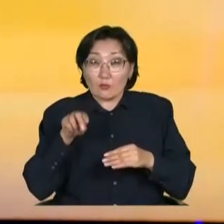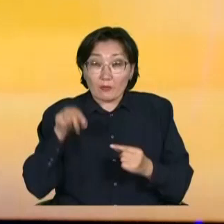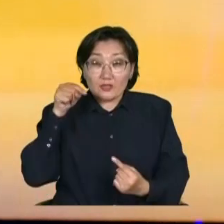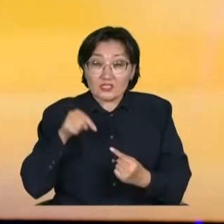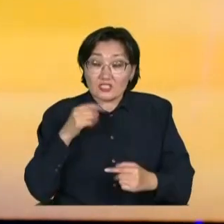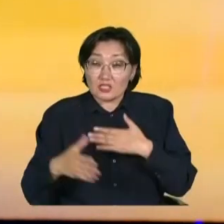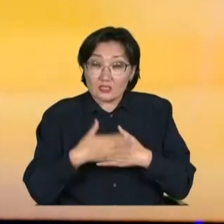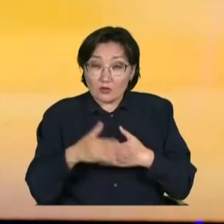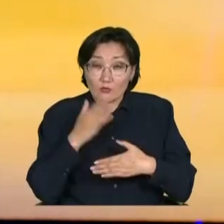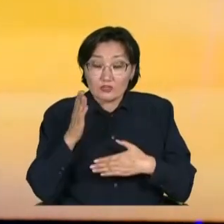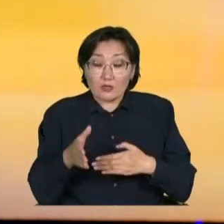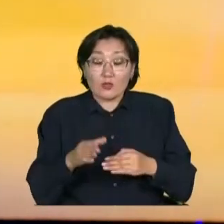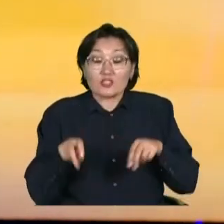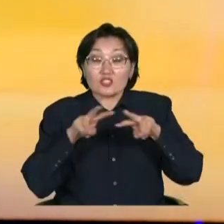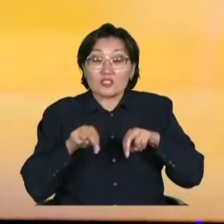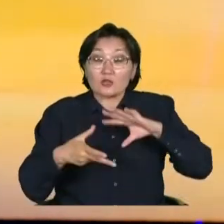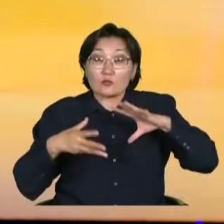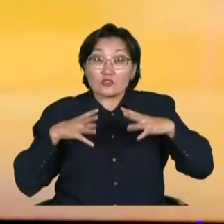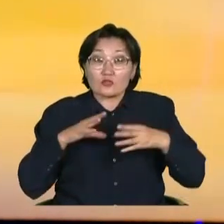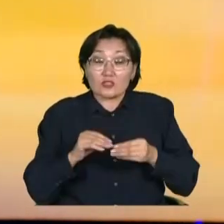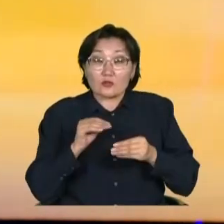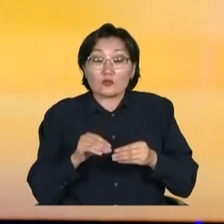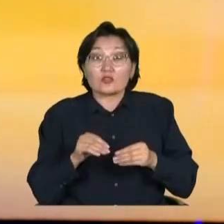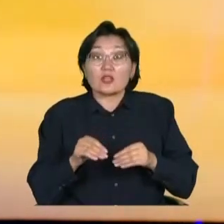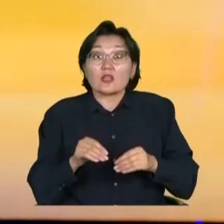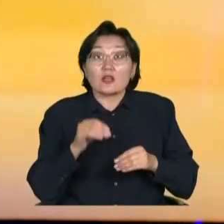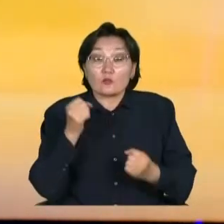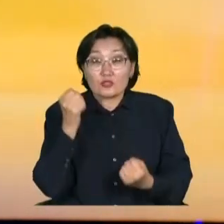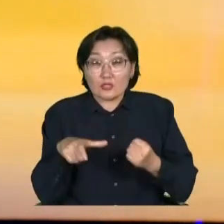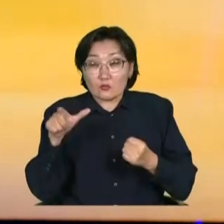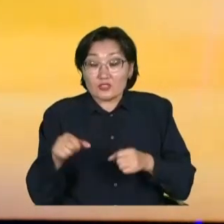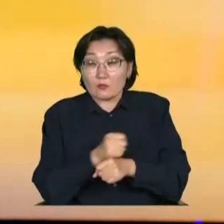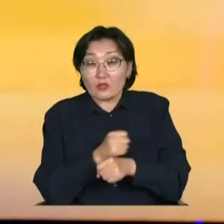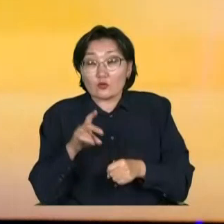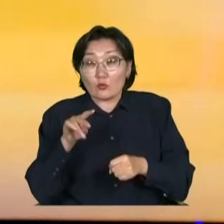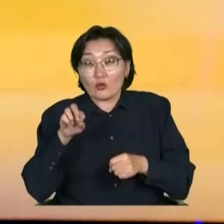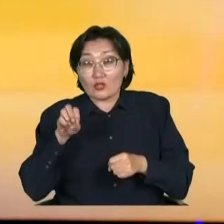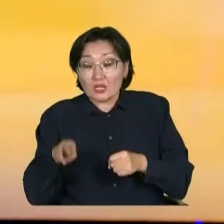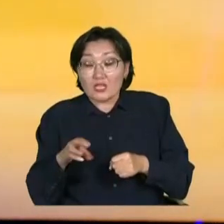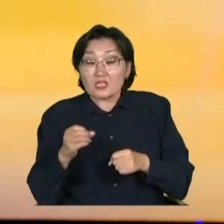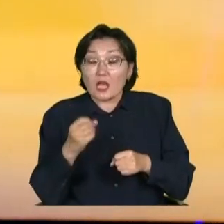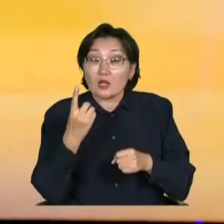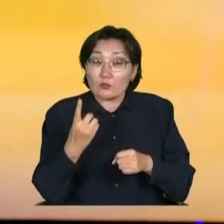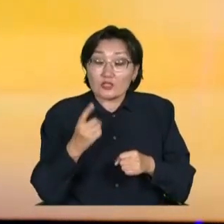жауапқа тартылады. Яғни сараптама нәтижесінде жәбірленушіге қол жұмсаған Нұрболат Дәкебаевқа